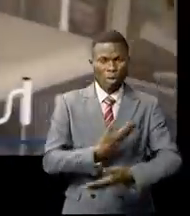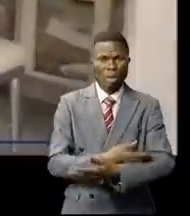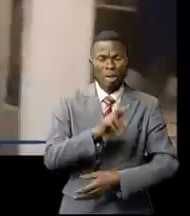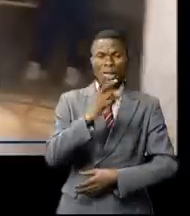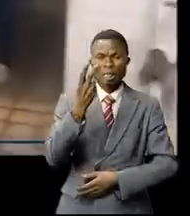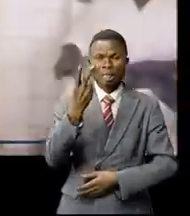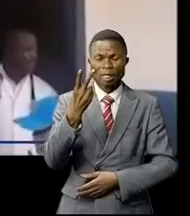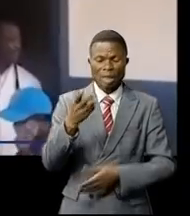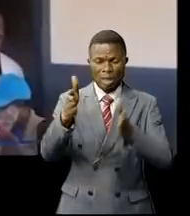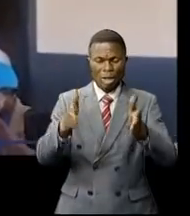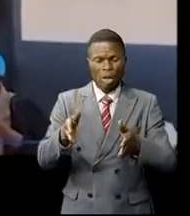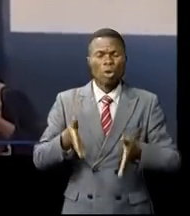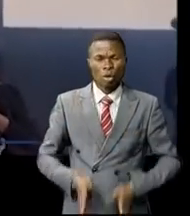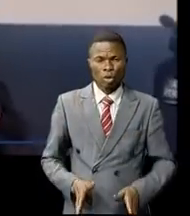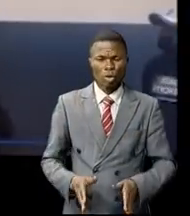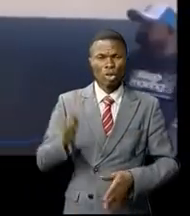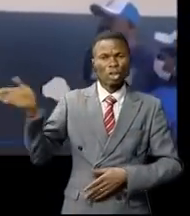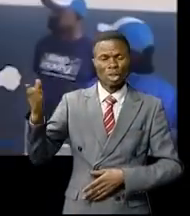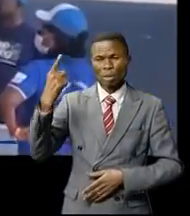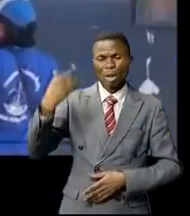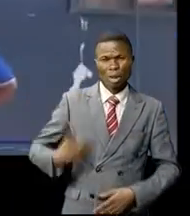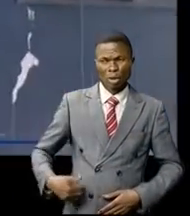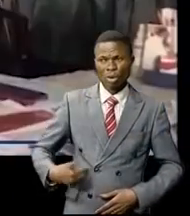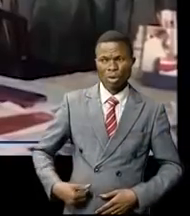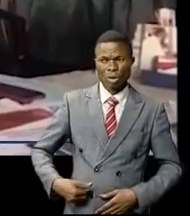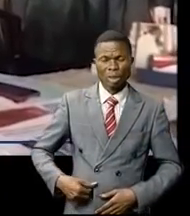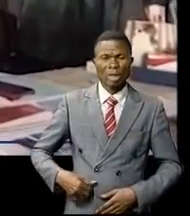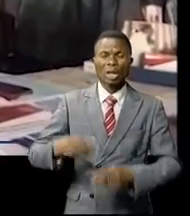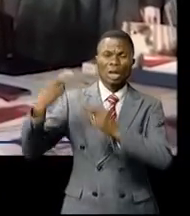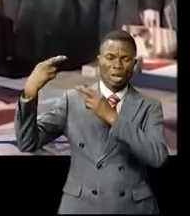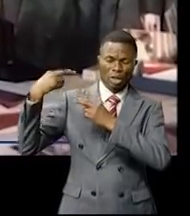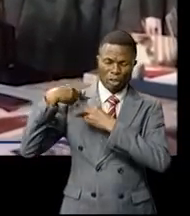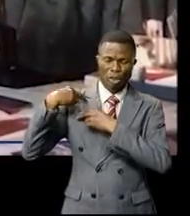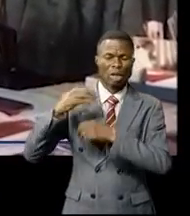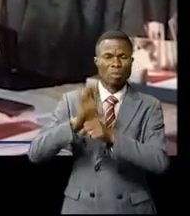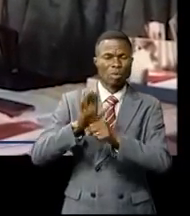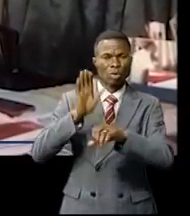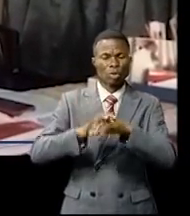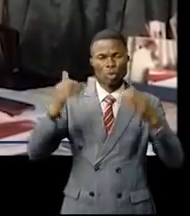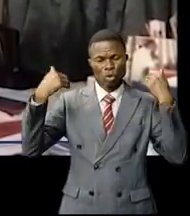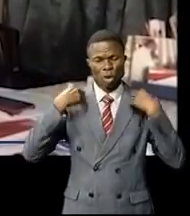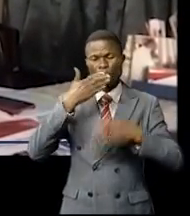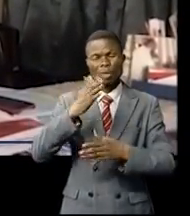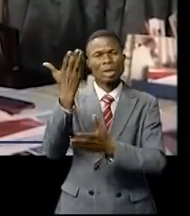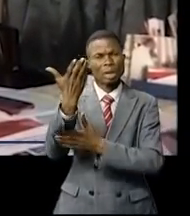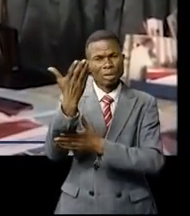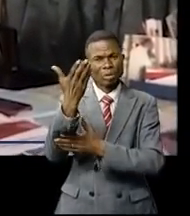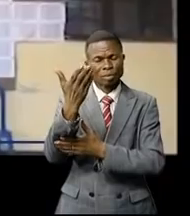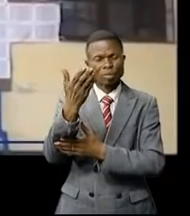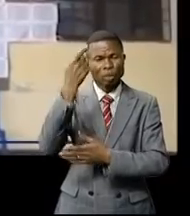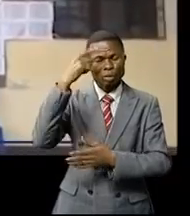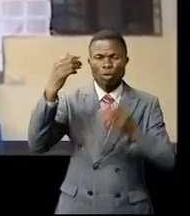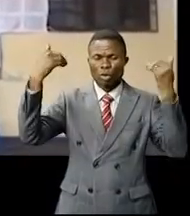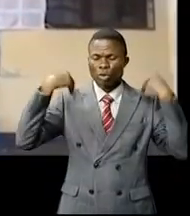d'accouchement et d'une salle d'opération dont la gestion échappent au médecin directeur d'où ces plaidoyers lancé à l'endroit de